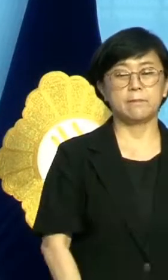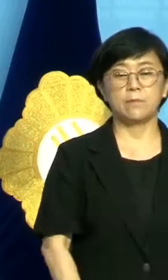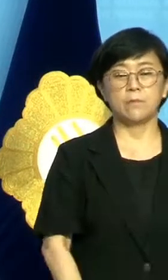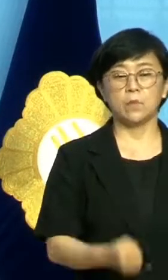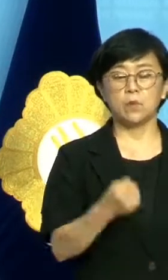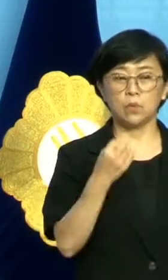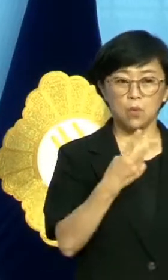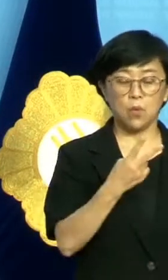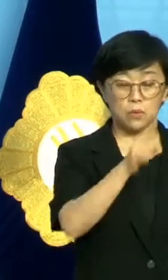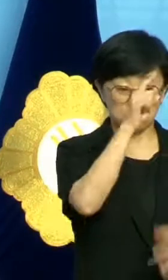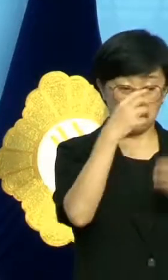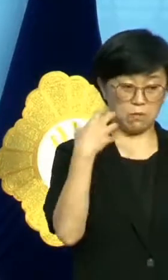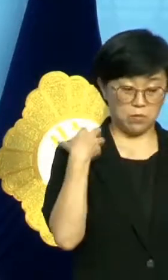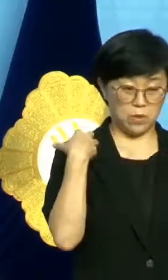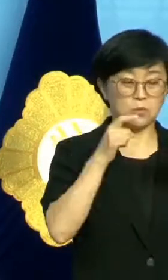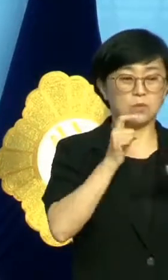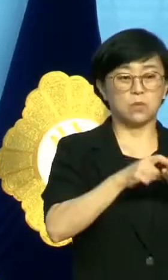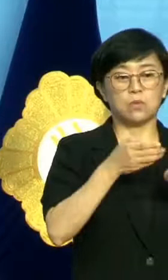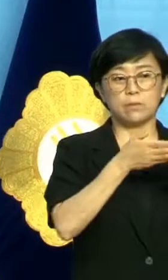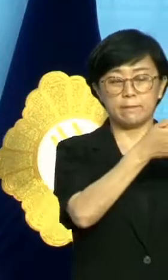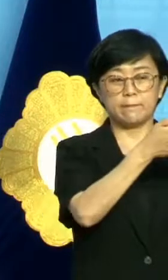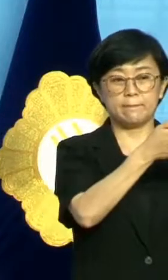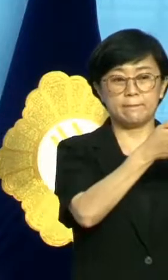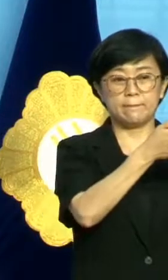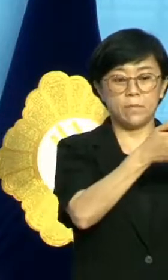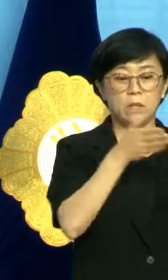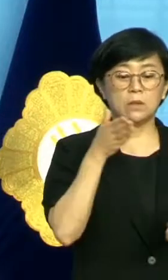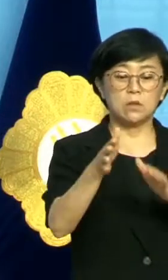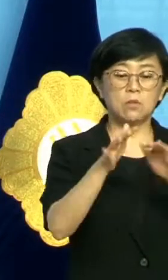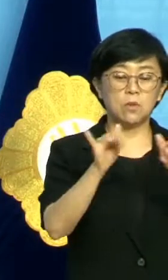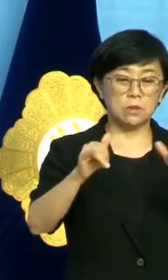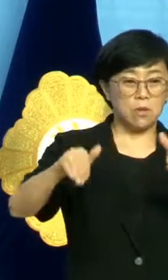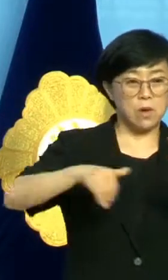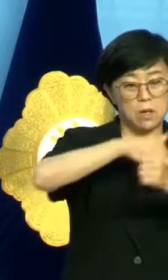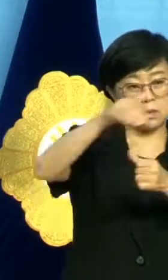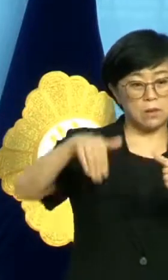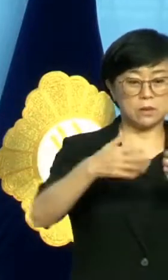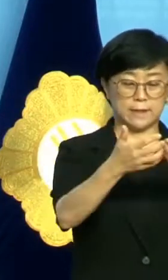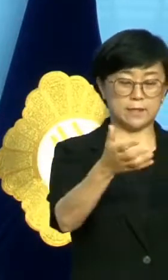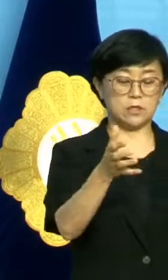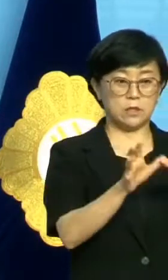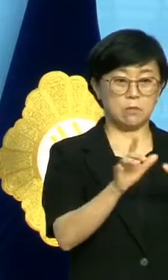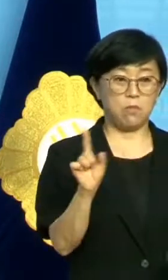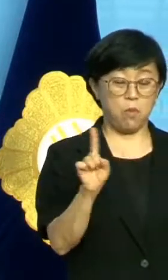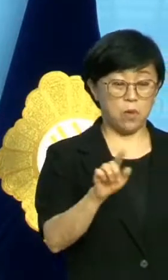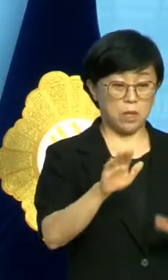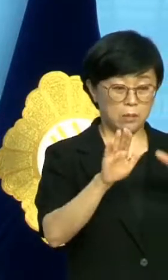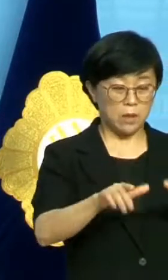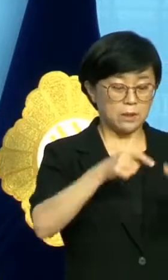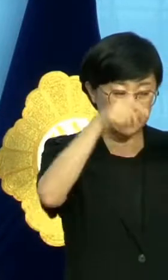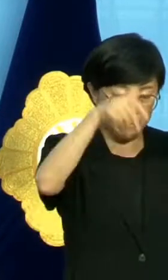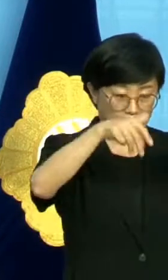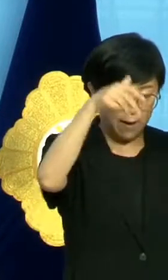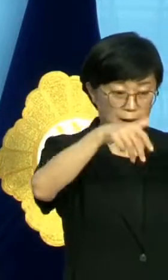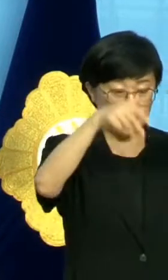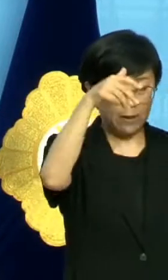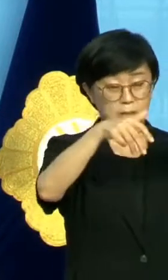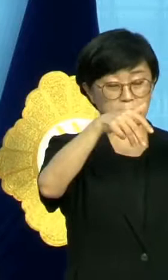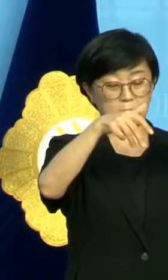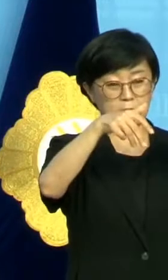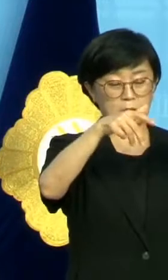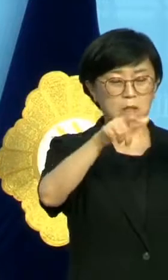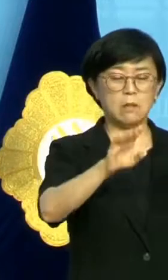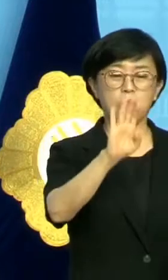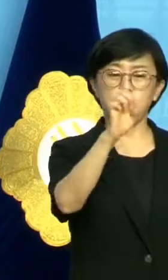이와 함께 정부에 촉구합니다 전문가들과 환경 환경 단체에서는 이번 장마 를 일컬어 포구